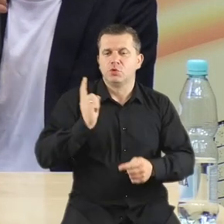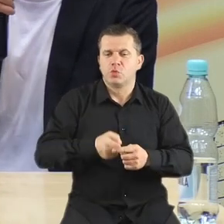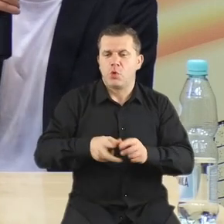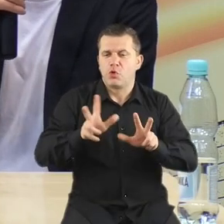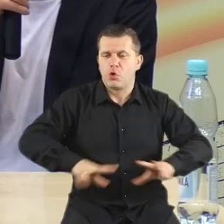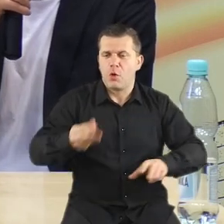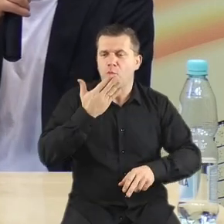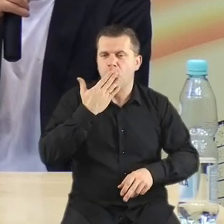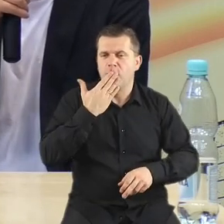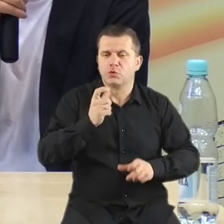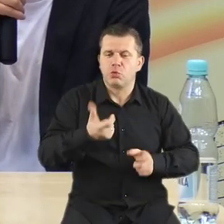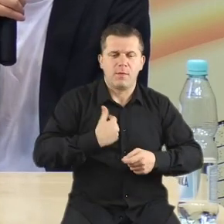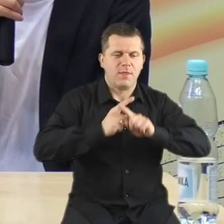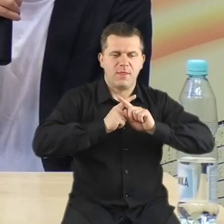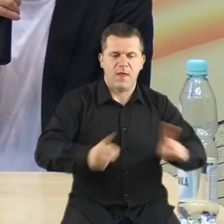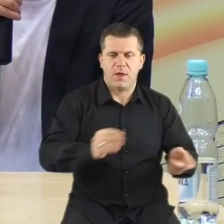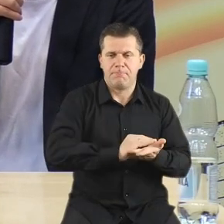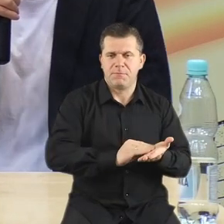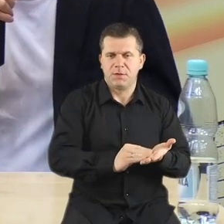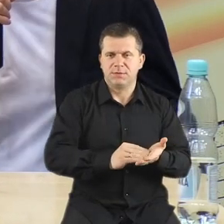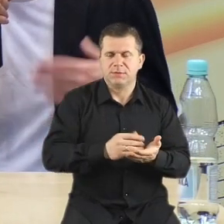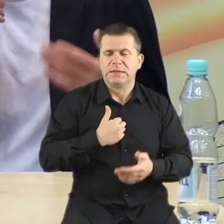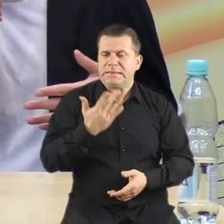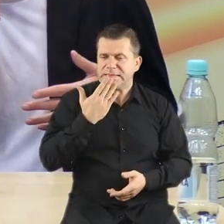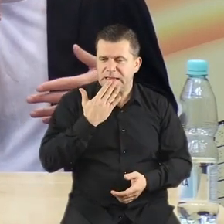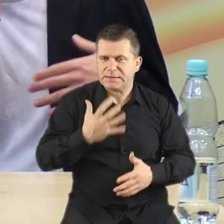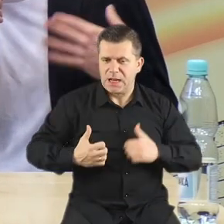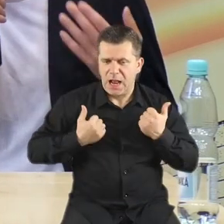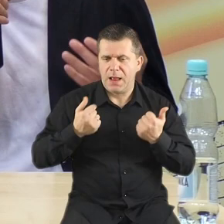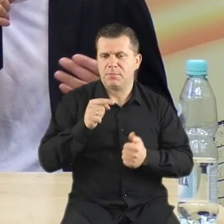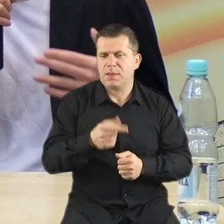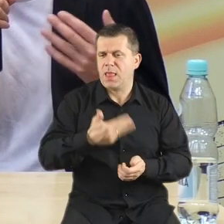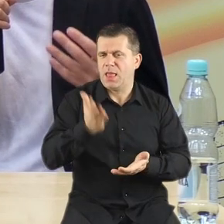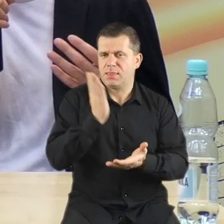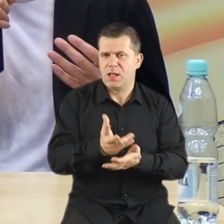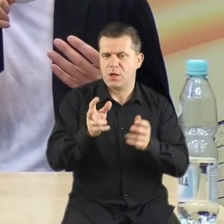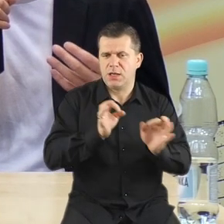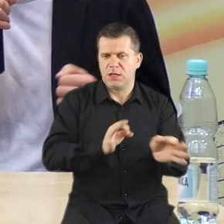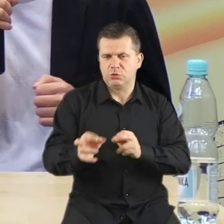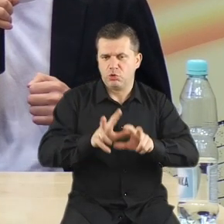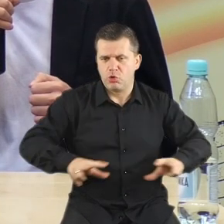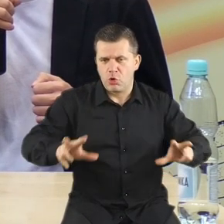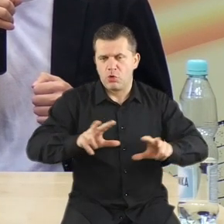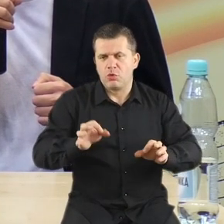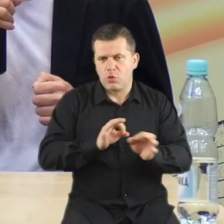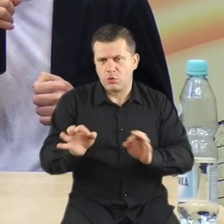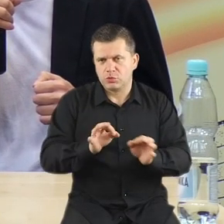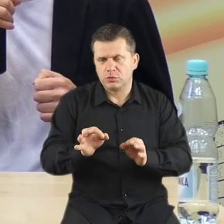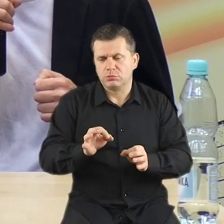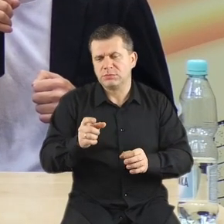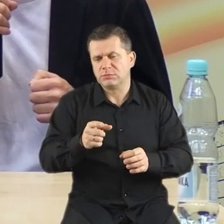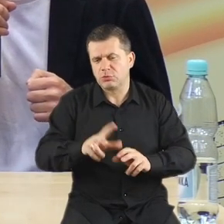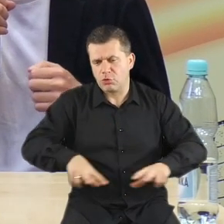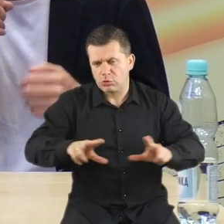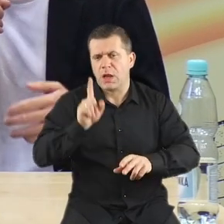członkowie rodziny mówią, o czym mam nie pisać. Bo zależało mi na tym, żeby to była nie tylko historia rodzinna, ale